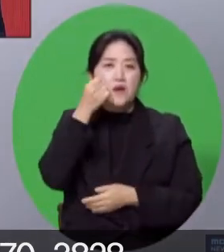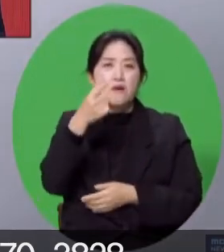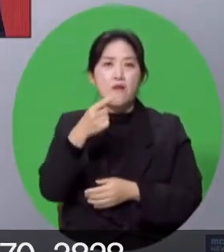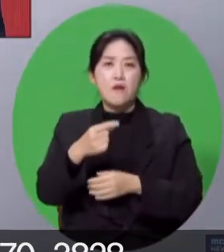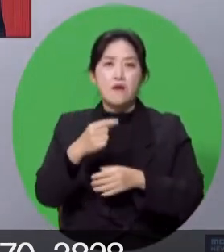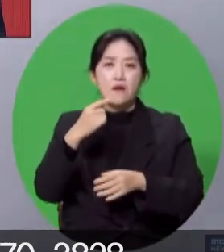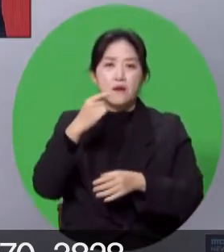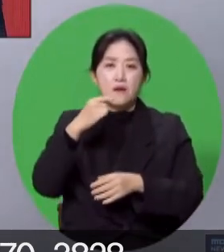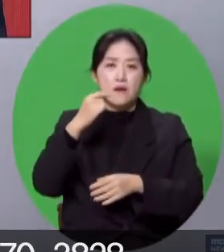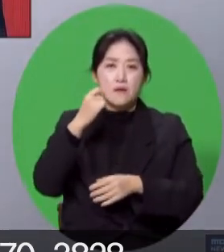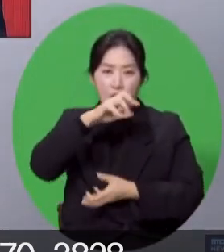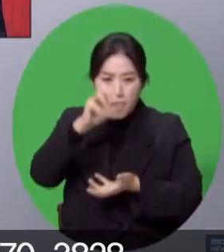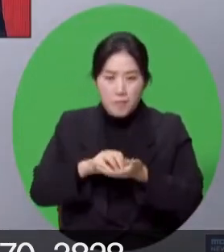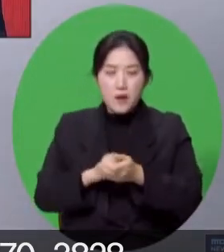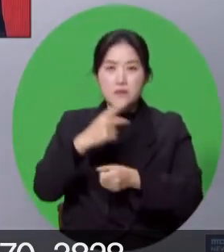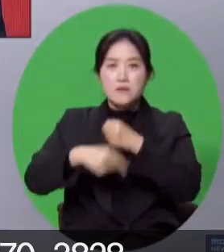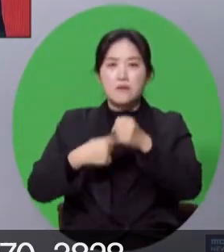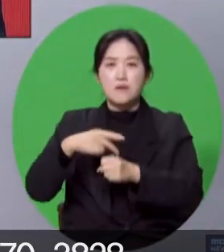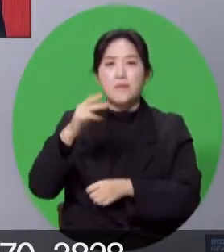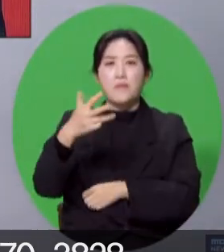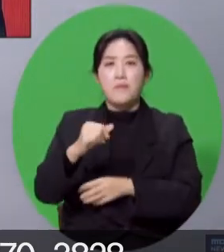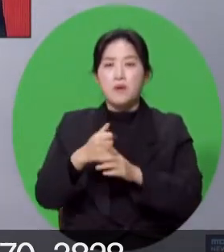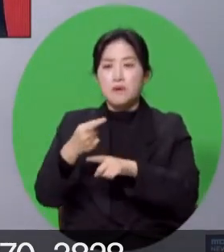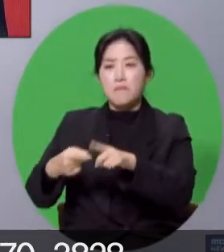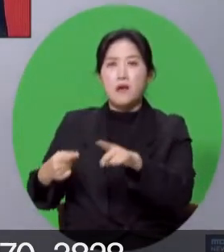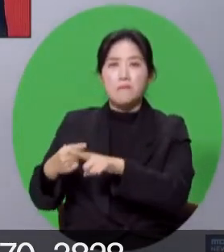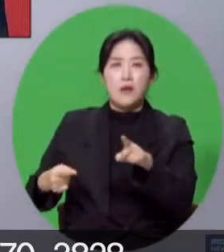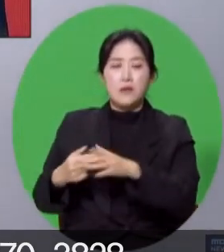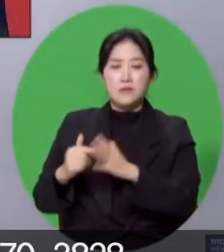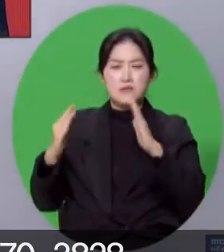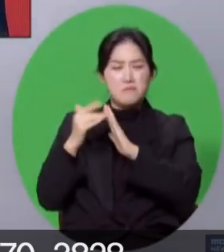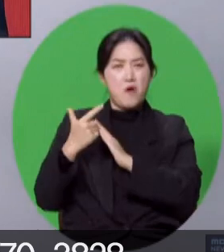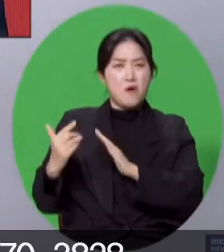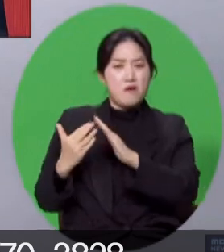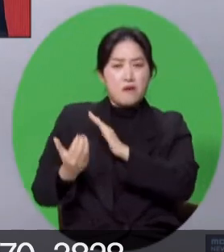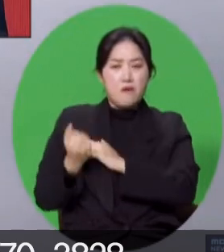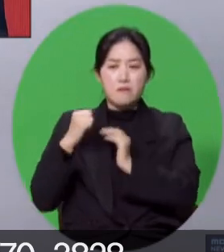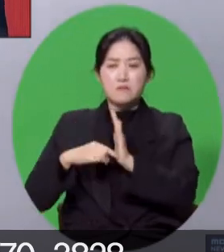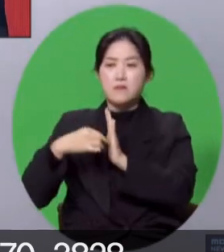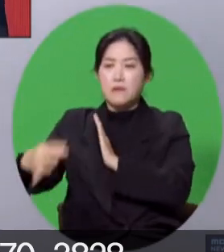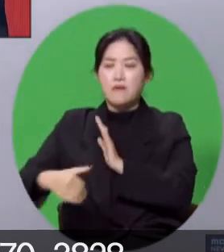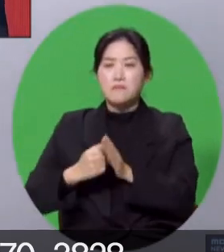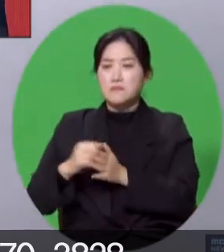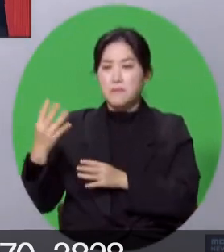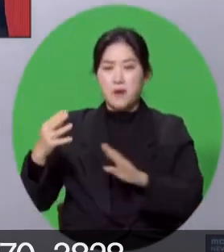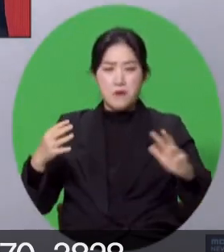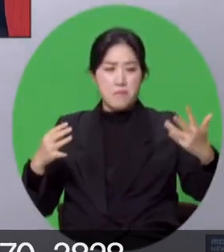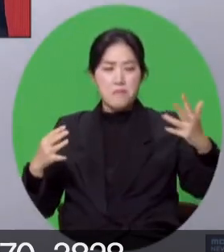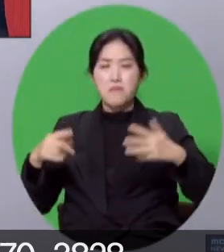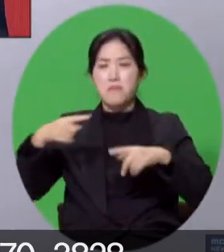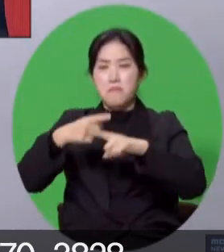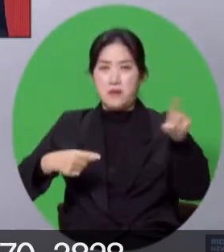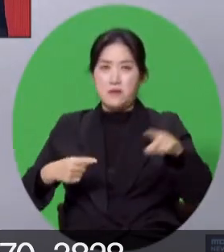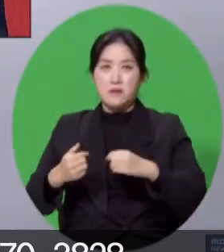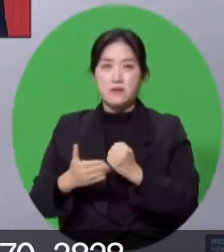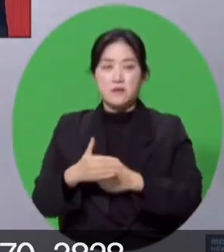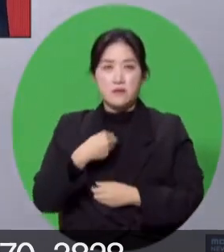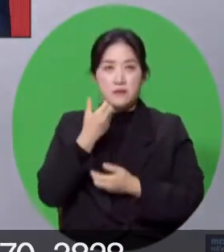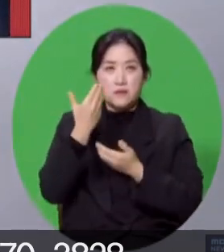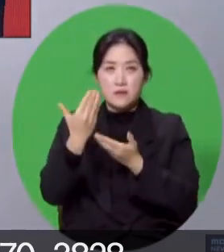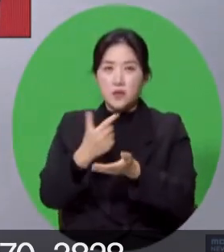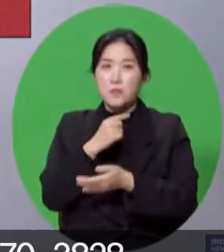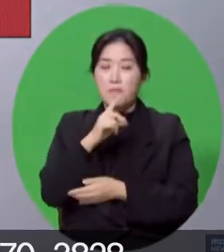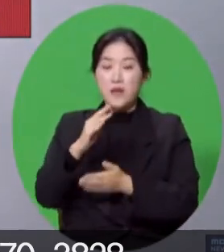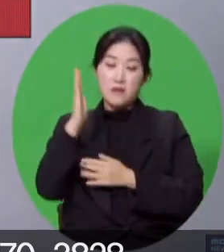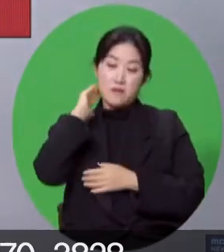냅니다. 그 절반밖에 안 돼요. 네. 근데 제가 드리는 말씀이 뭐냐. 이제